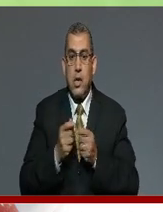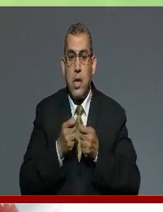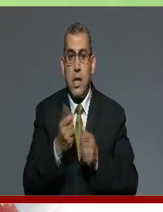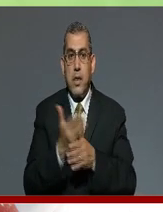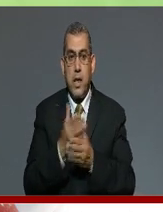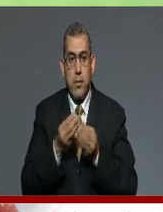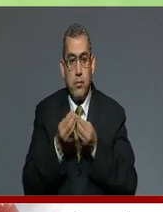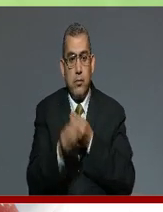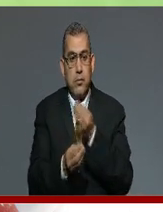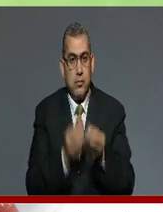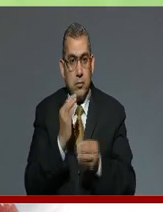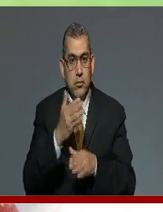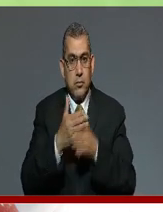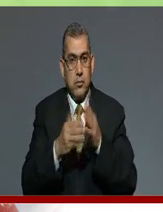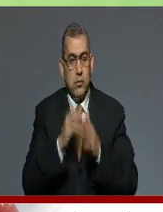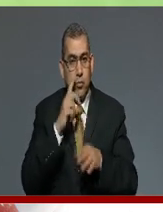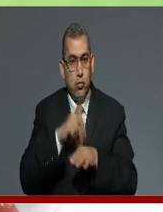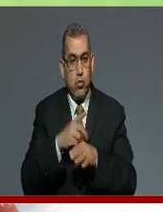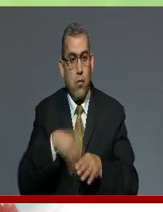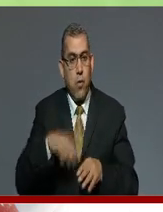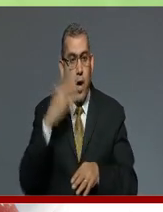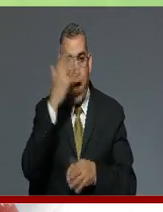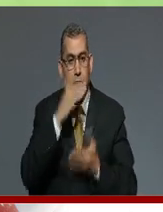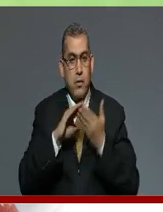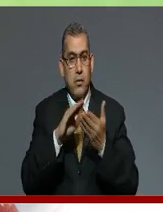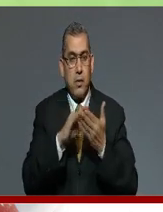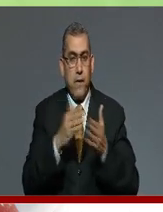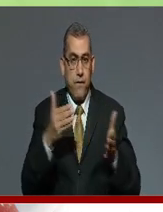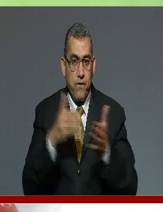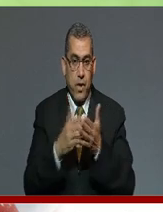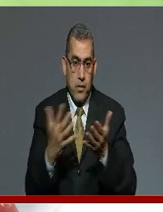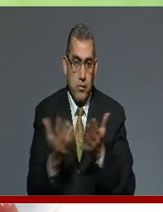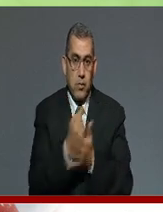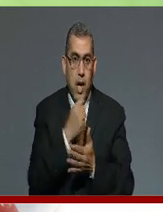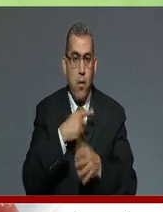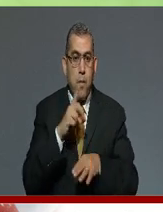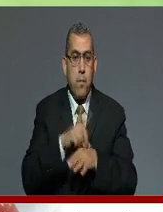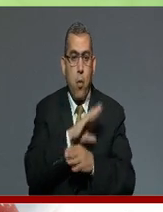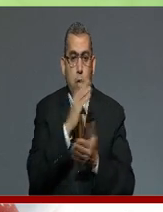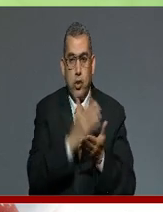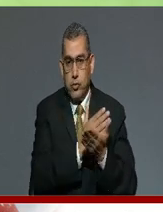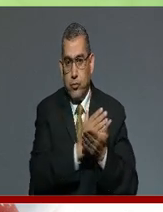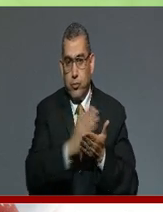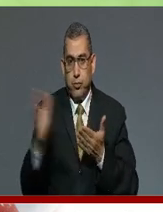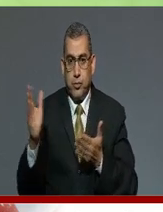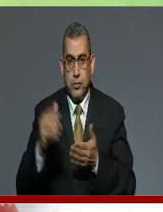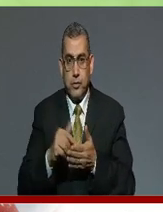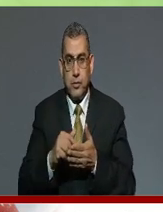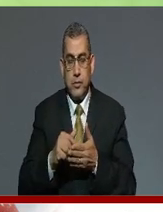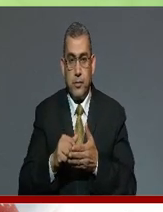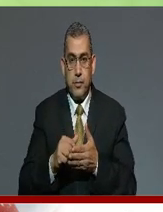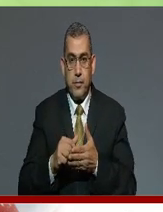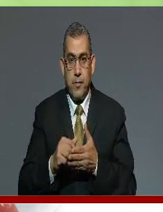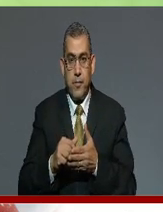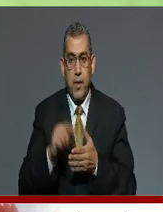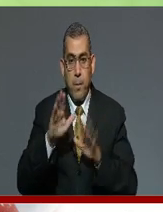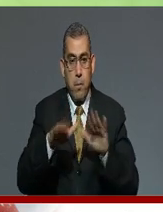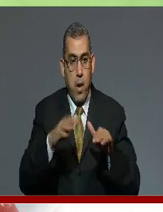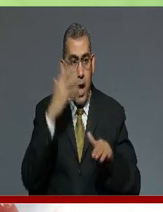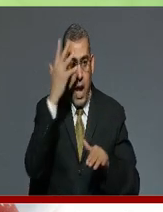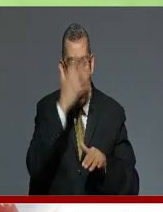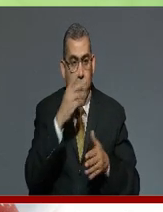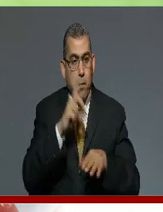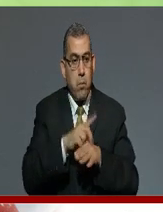الدواء في بلادنا من اجل ان نقضي على جميع الامراض الموجوده في افريقيا